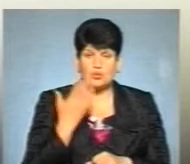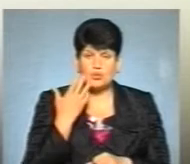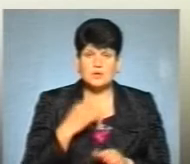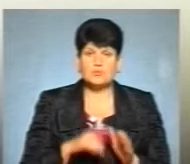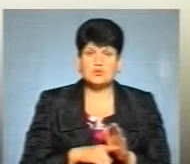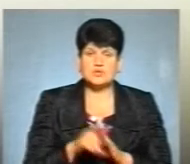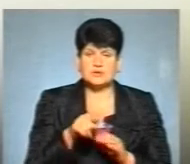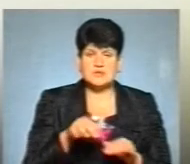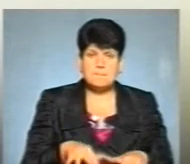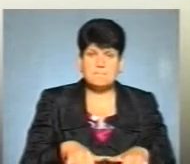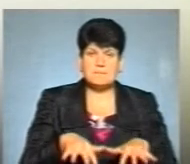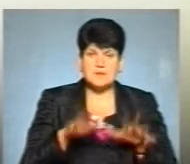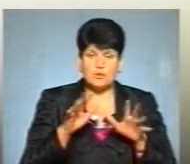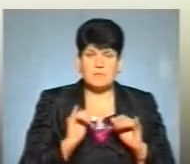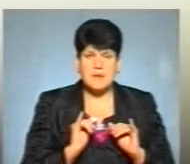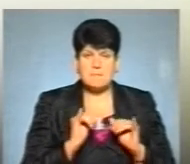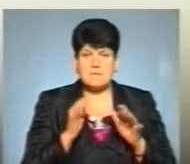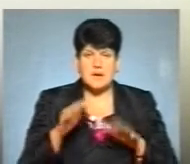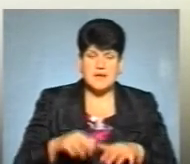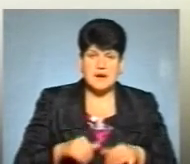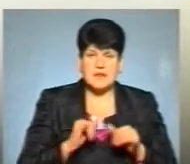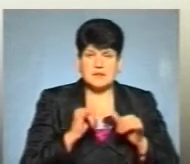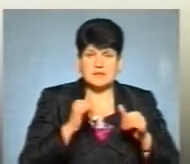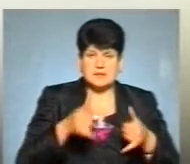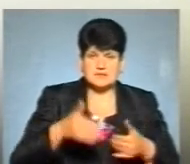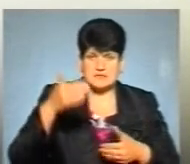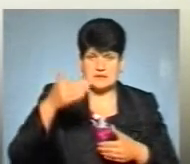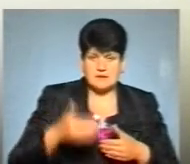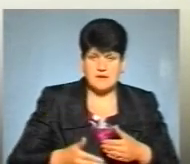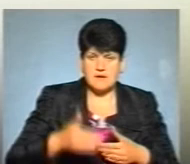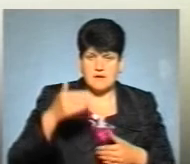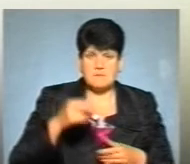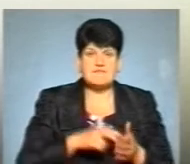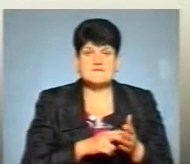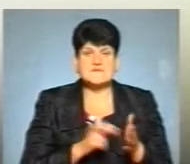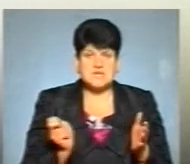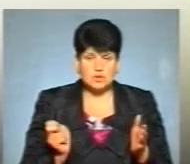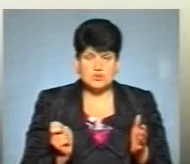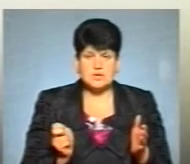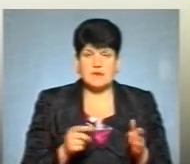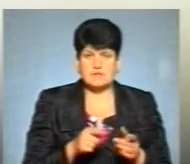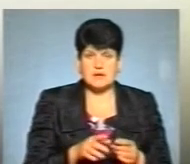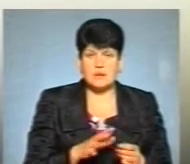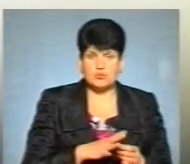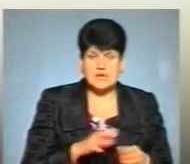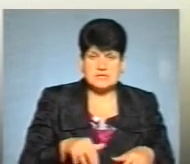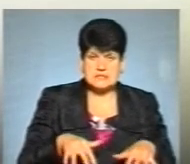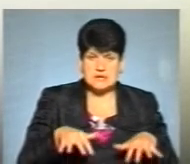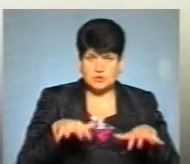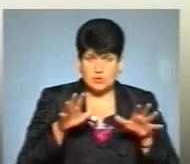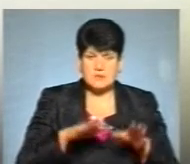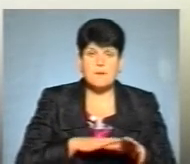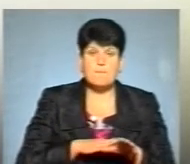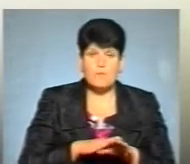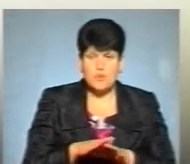її підтоплення і перелив через загороджуючу дамбу. Ми її відключили, але вона була затоплена майже